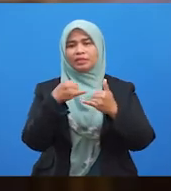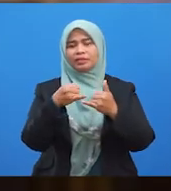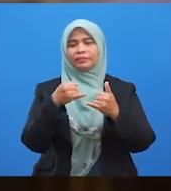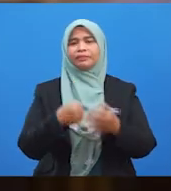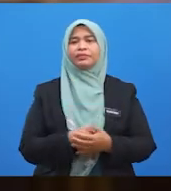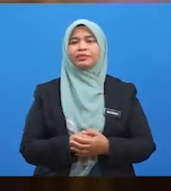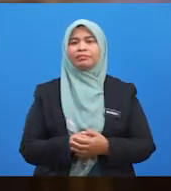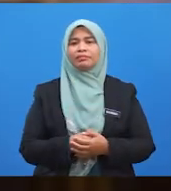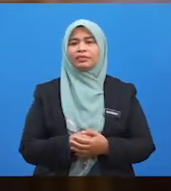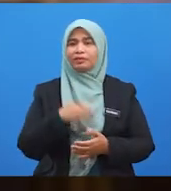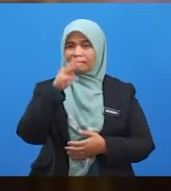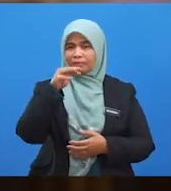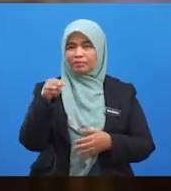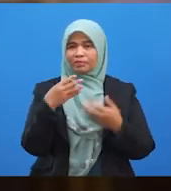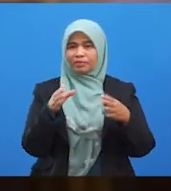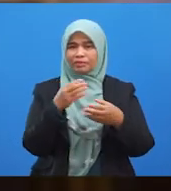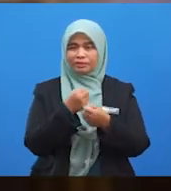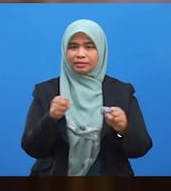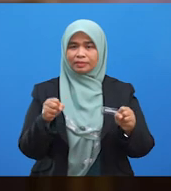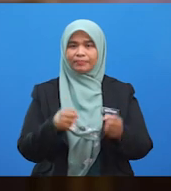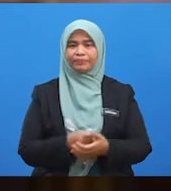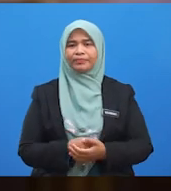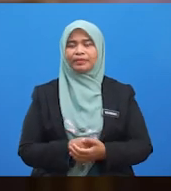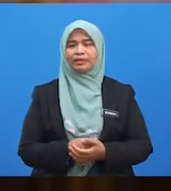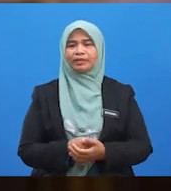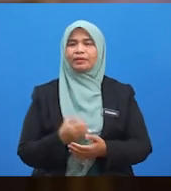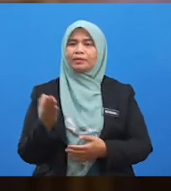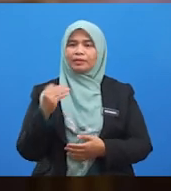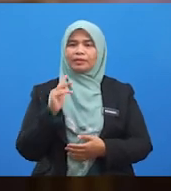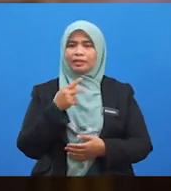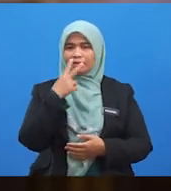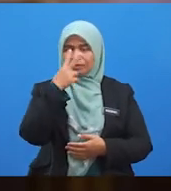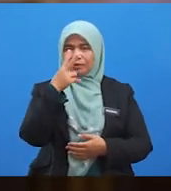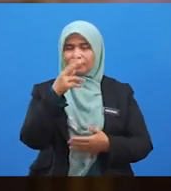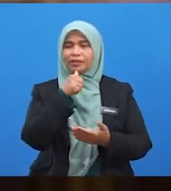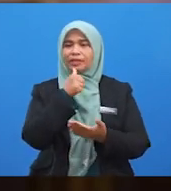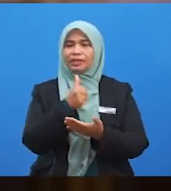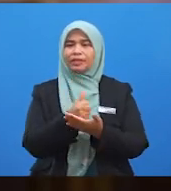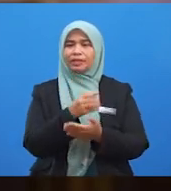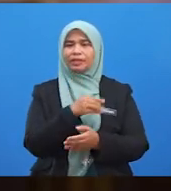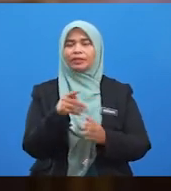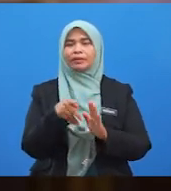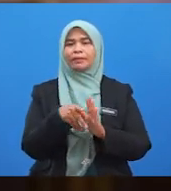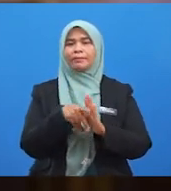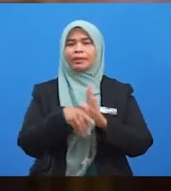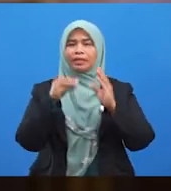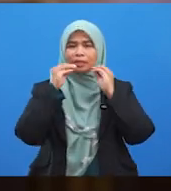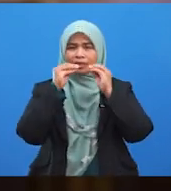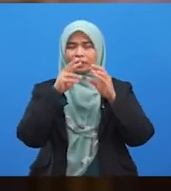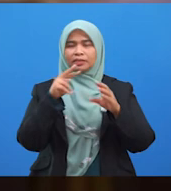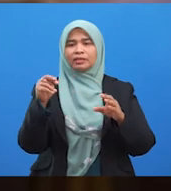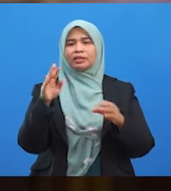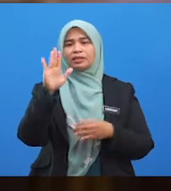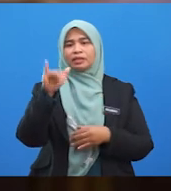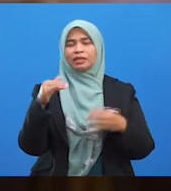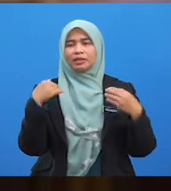Adakah murid-murid sudah bersedia? Mari kita lihat nilai dan pengajaran yang terkandung dalam drama